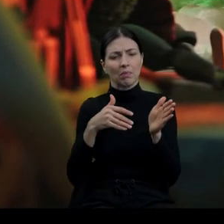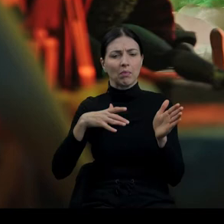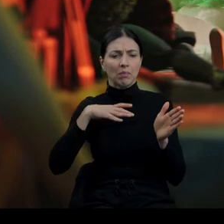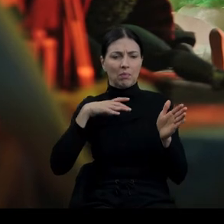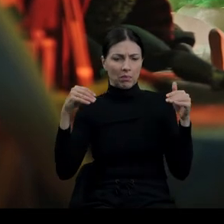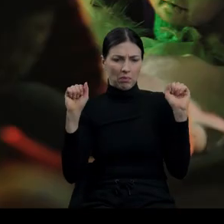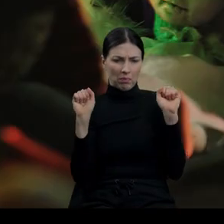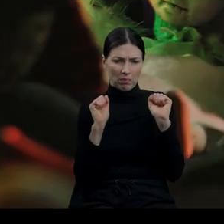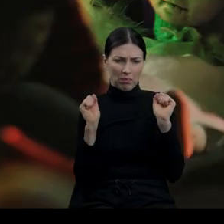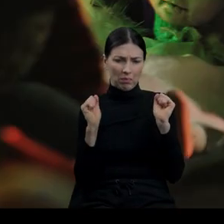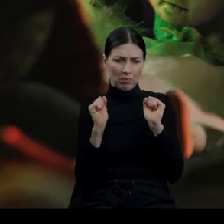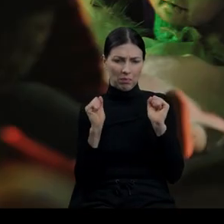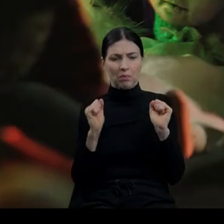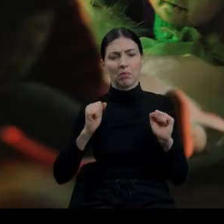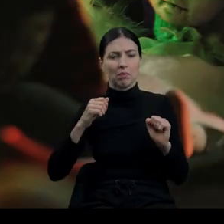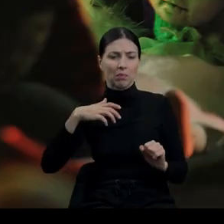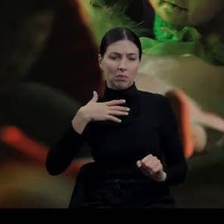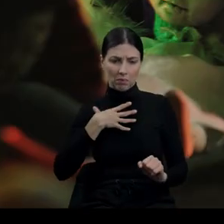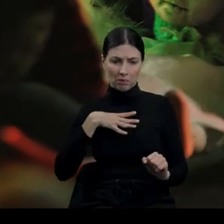jakby przebić, nie?